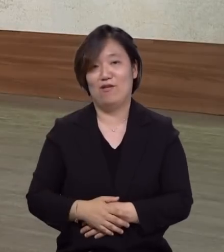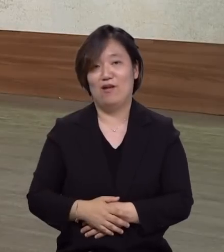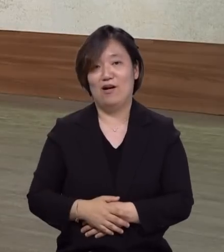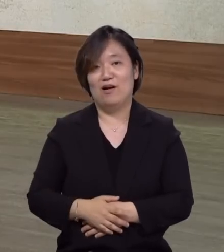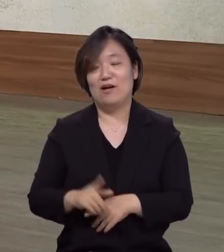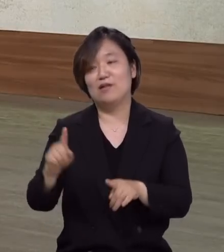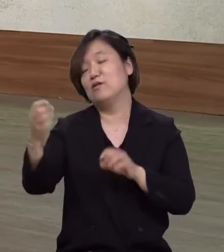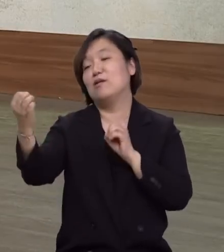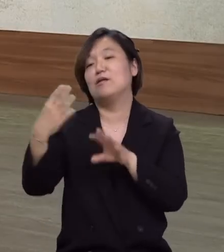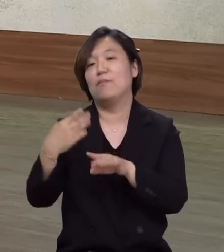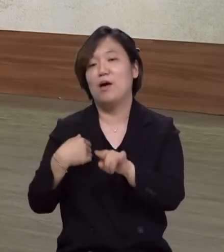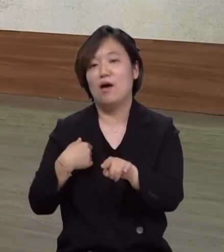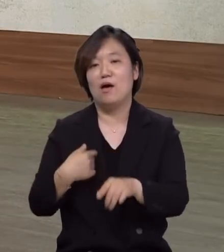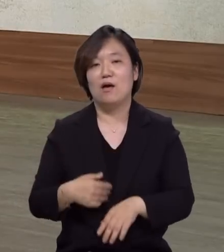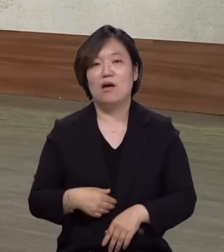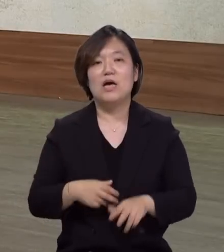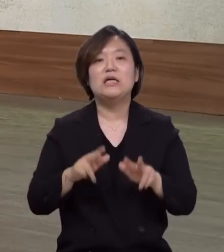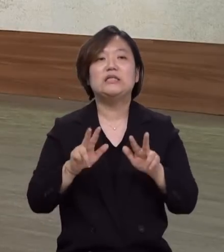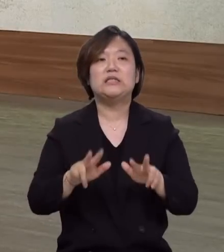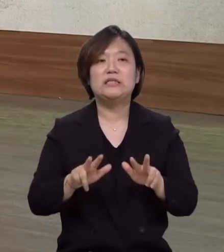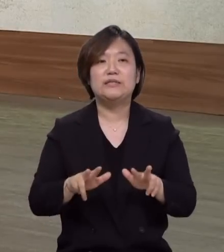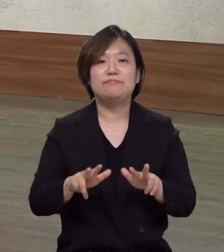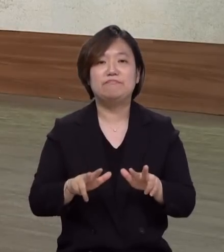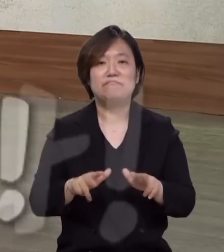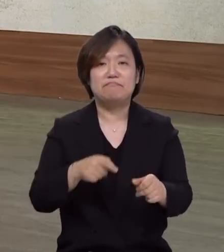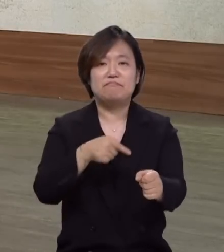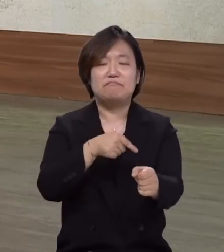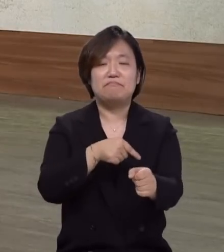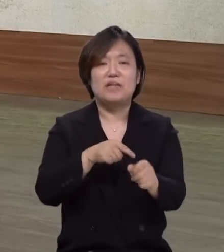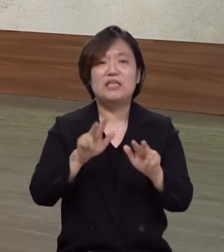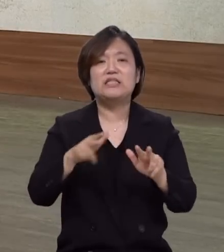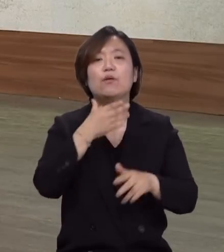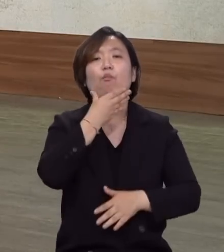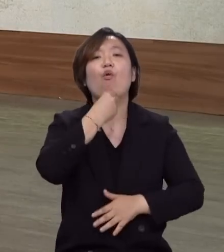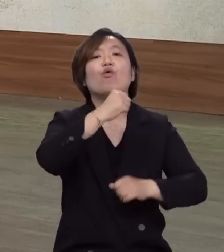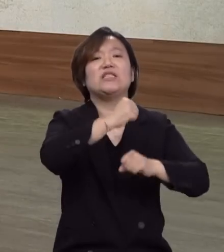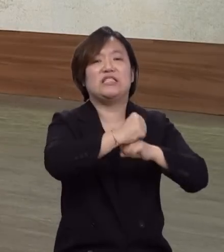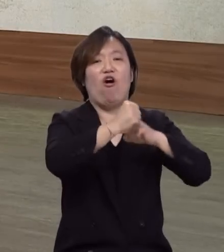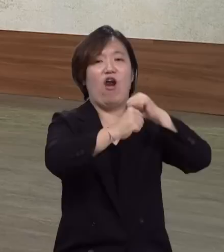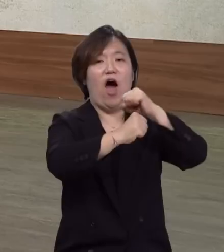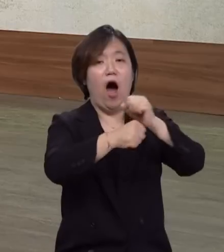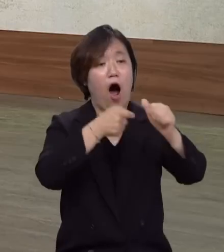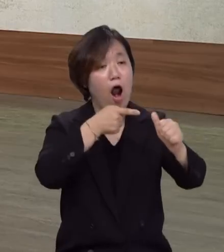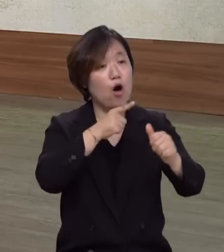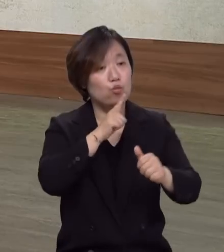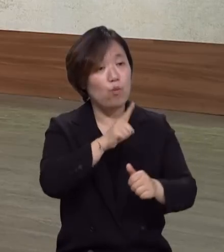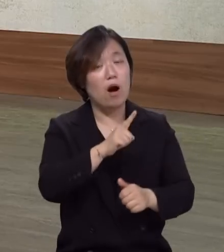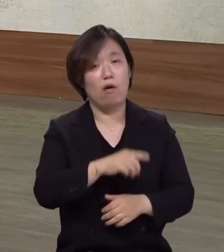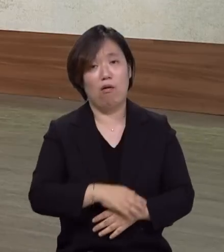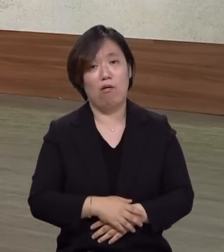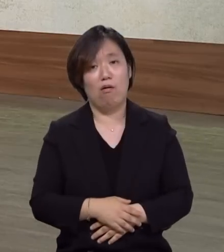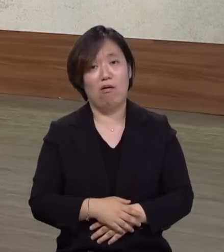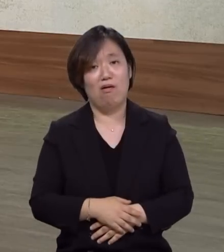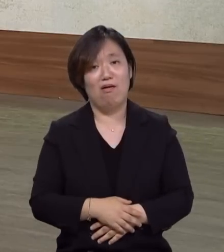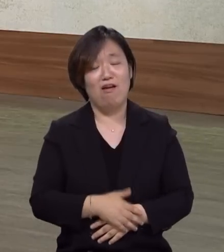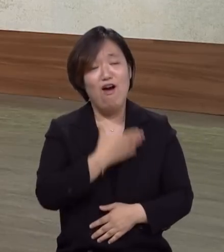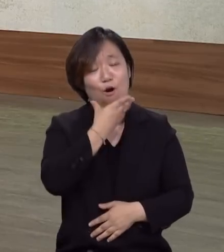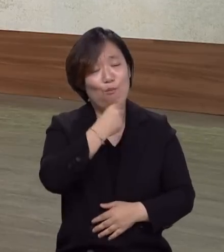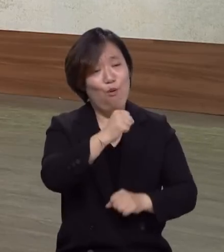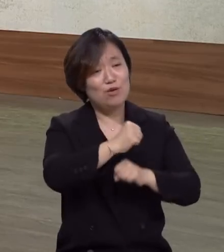개 받은지 얼마 안 드니까 지금 초심 때 복을 지어라 복을 많이 줘야 된다